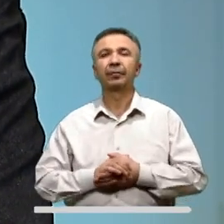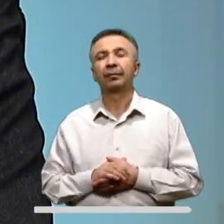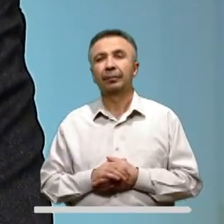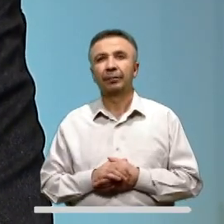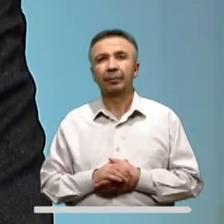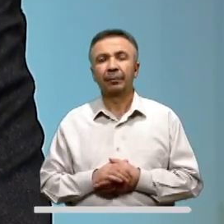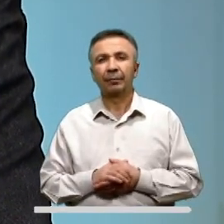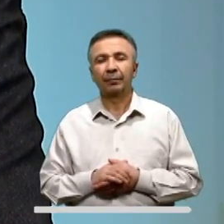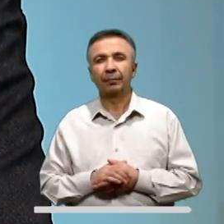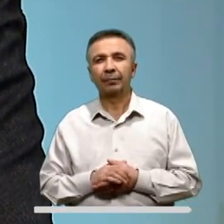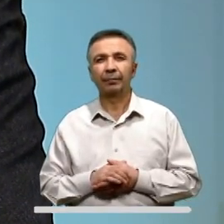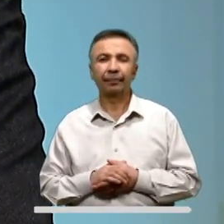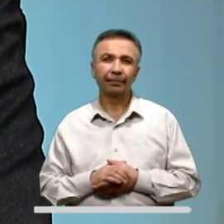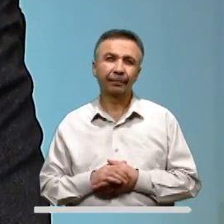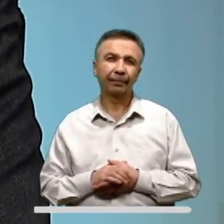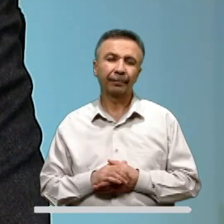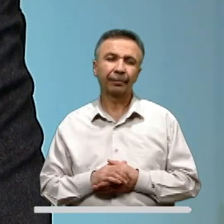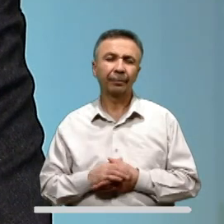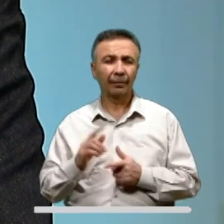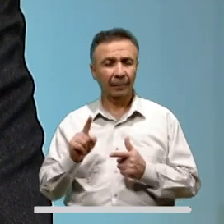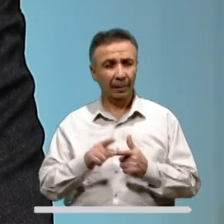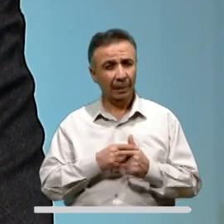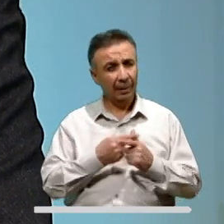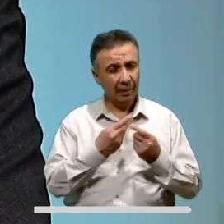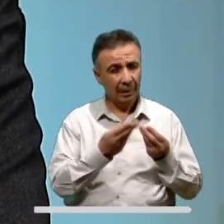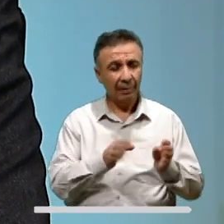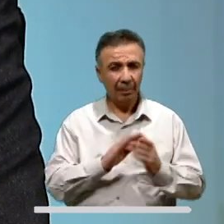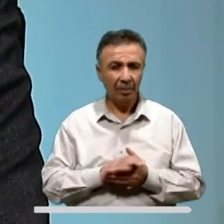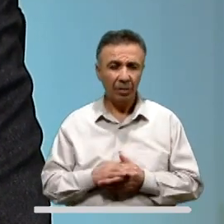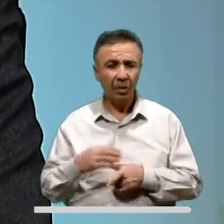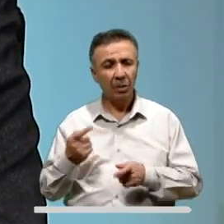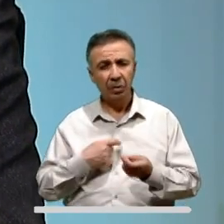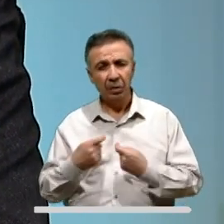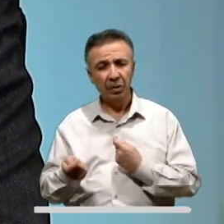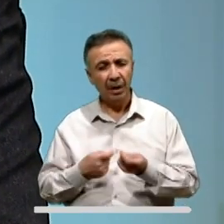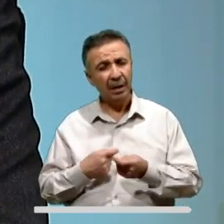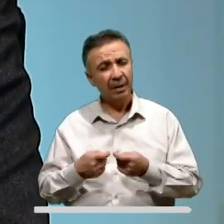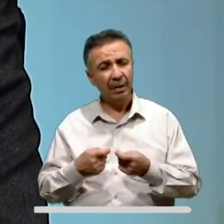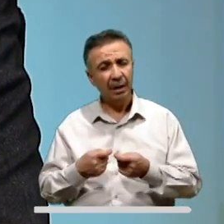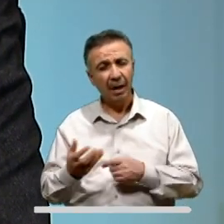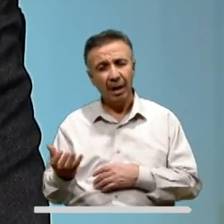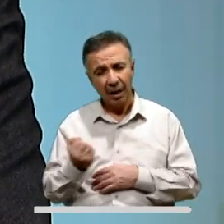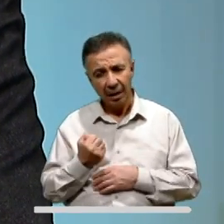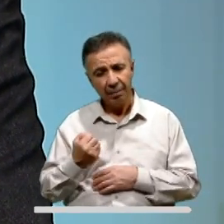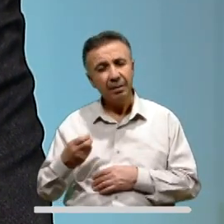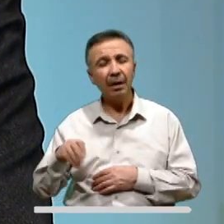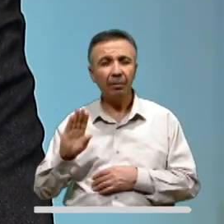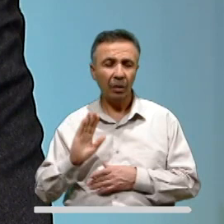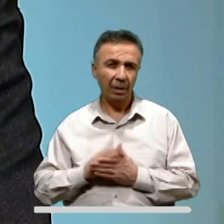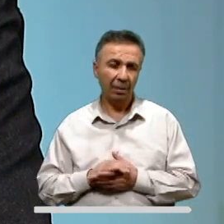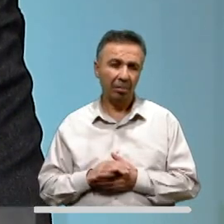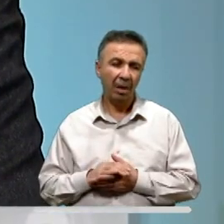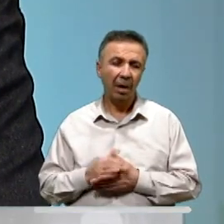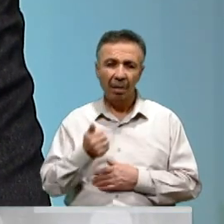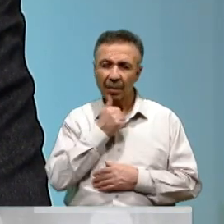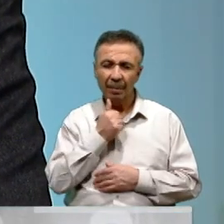Temel ihtiyaç olarak kullanmıyor. Kiraya da vermemiş, ticaret için de değil, yani alıp da satımını yapmıyor. Babadan